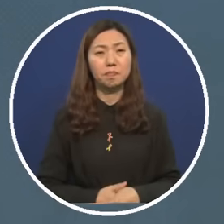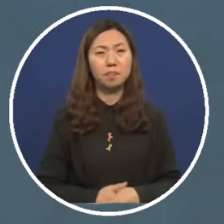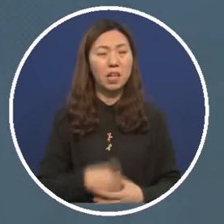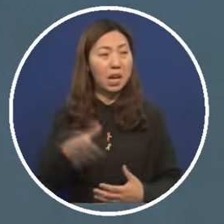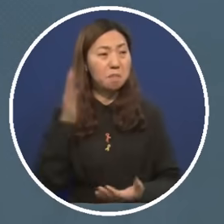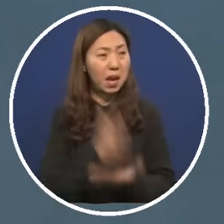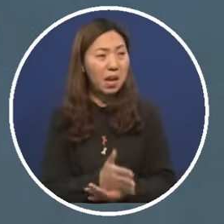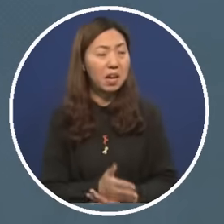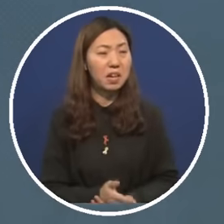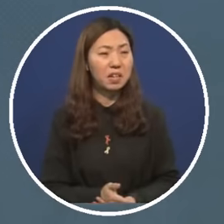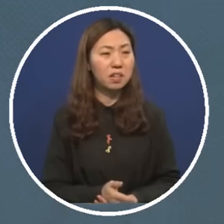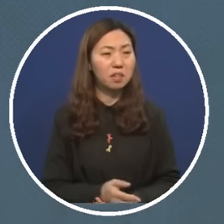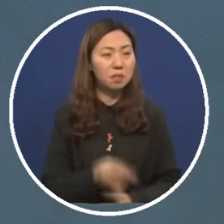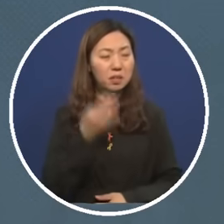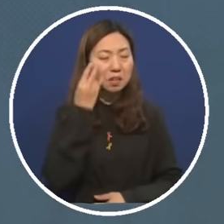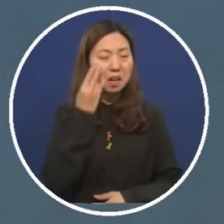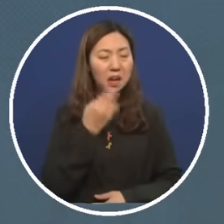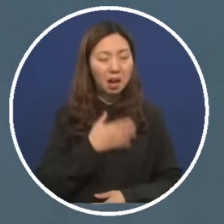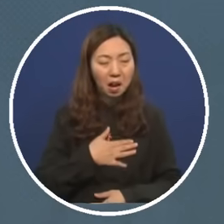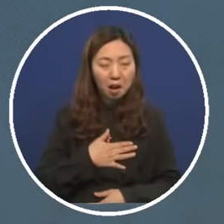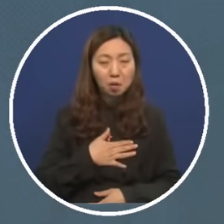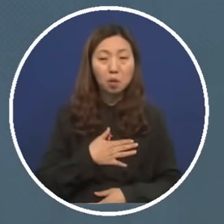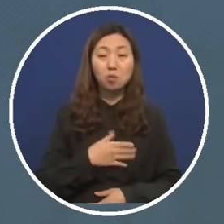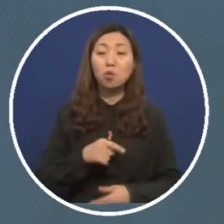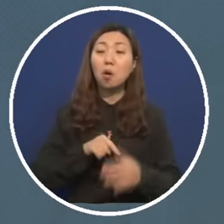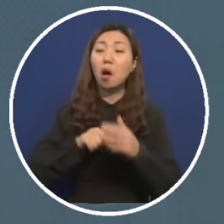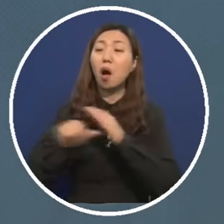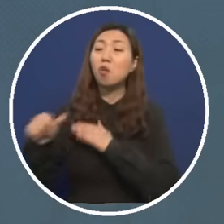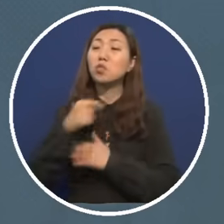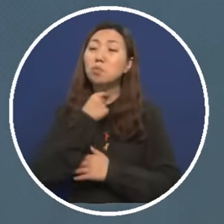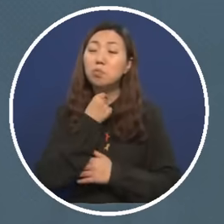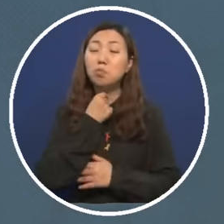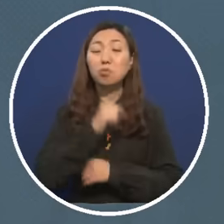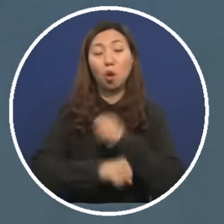마라! 이러면 네 하고 나오고 싶으면 나가보면 돼요.